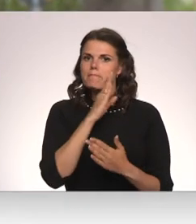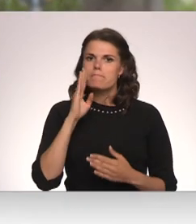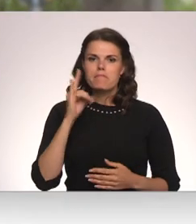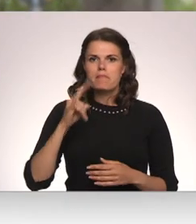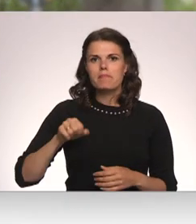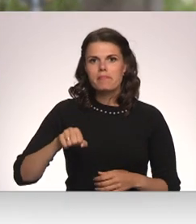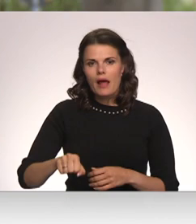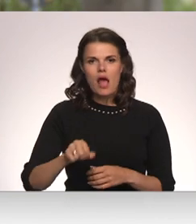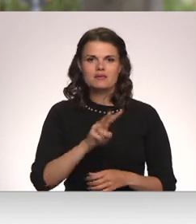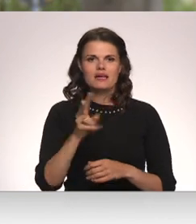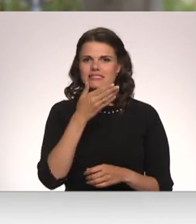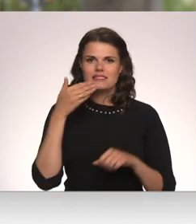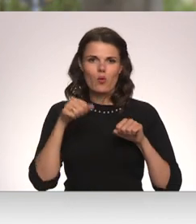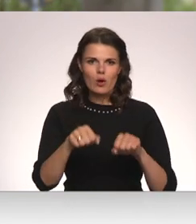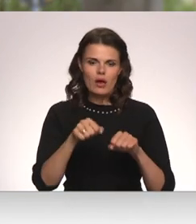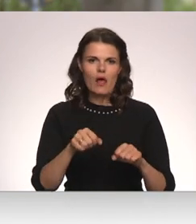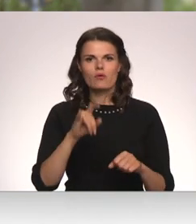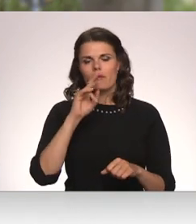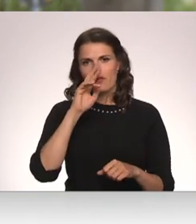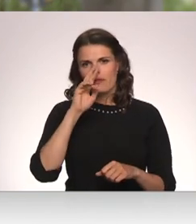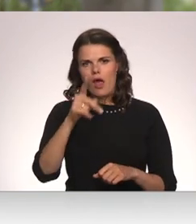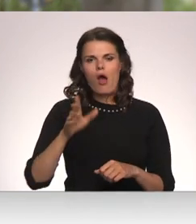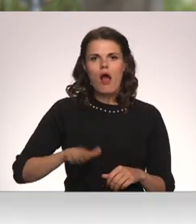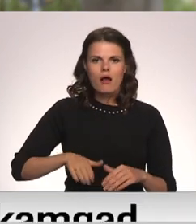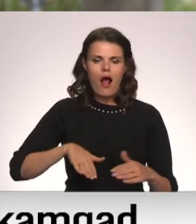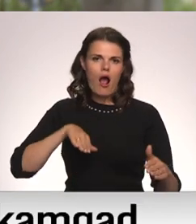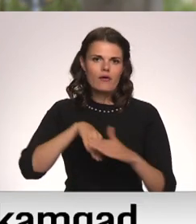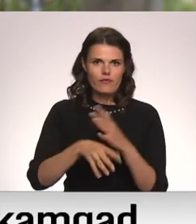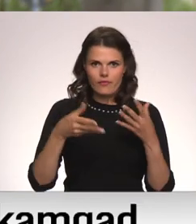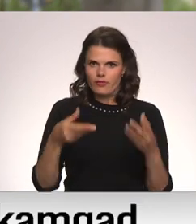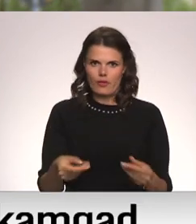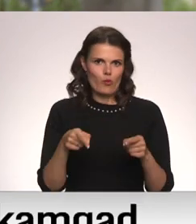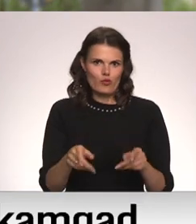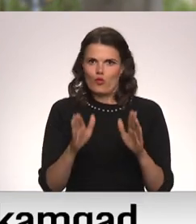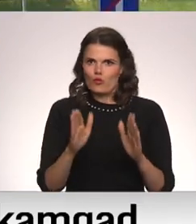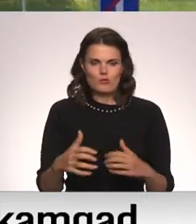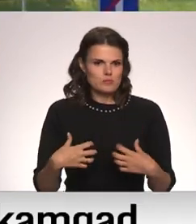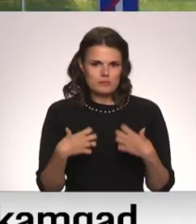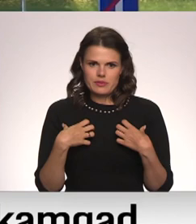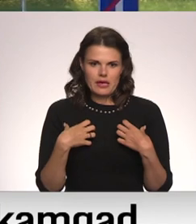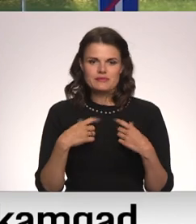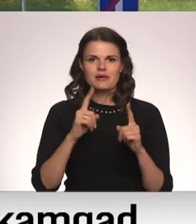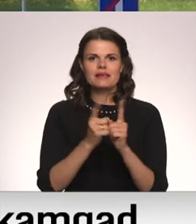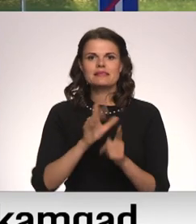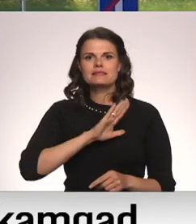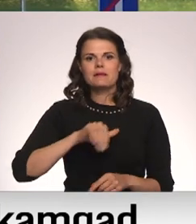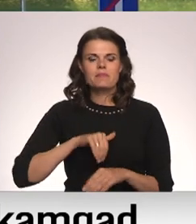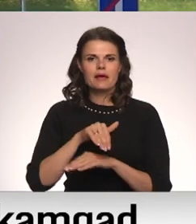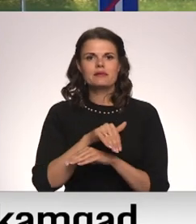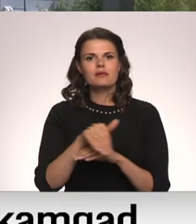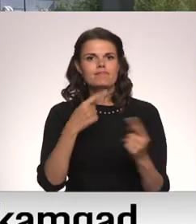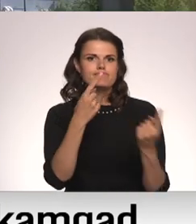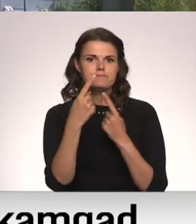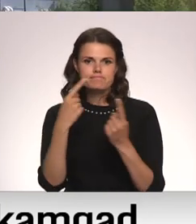bērniņu, kurš nav ratiņos, jā, un nedod Dievs kāja kaut kur iesprūdīs, nu, tur būs katastrofa tiešām. Īsi pēc ielu intervijām